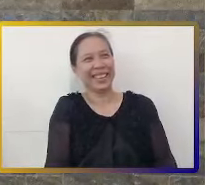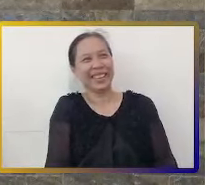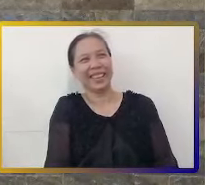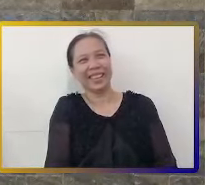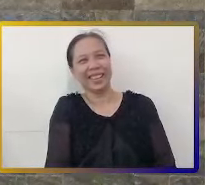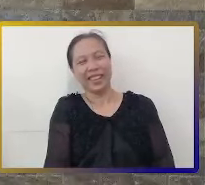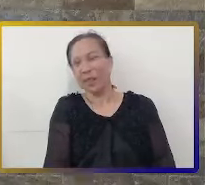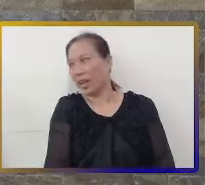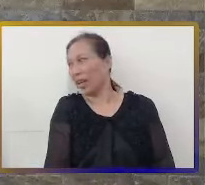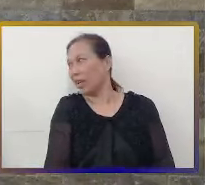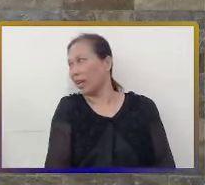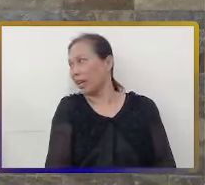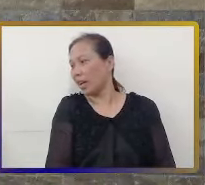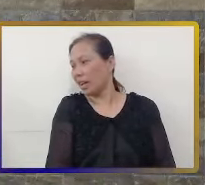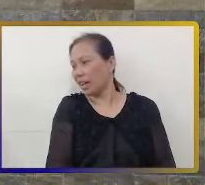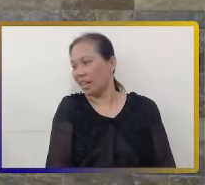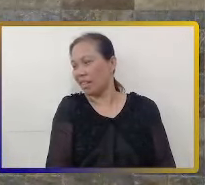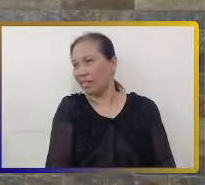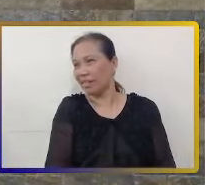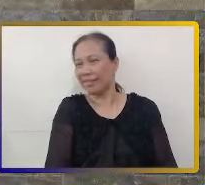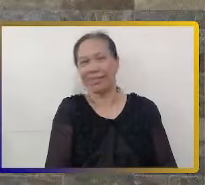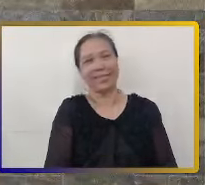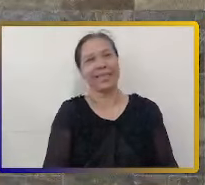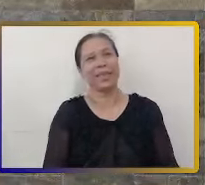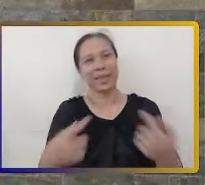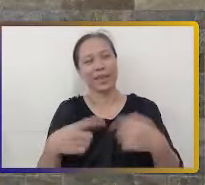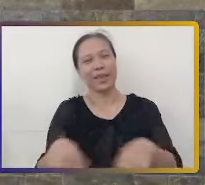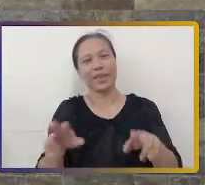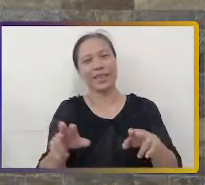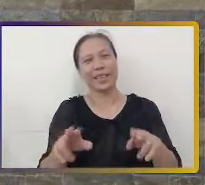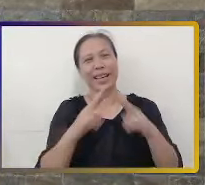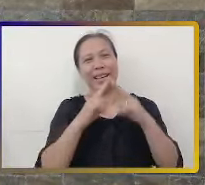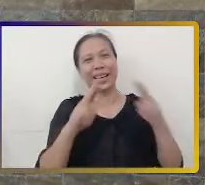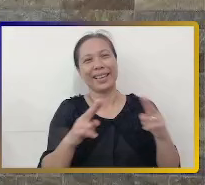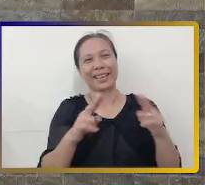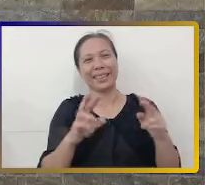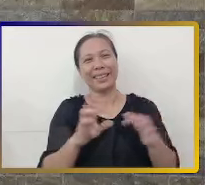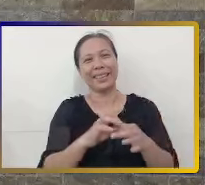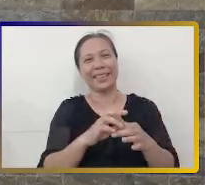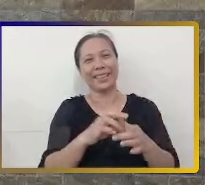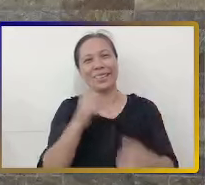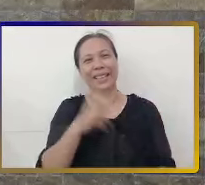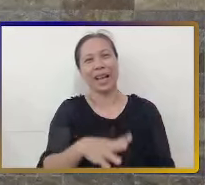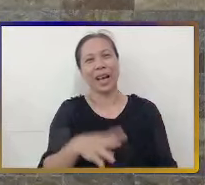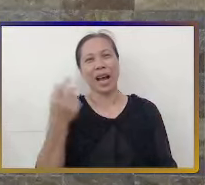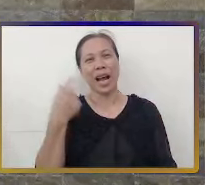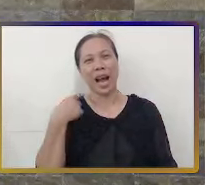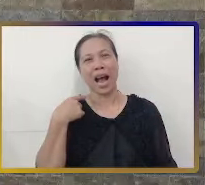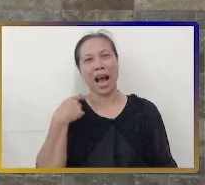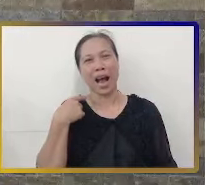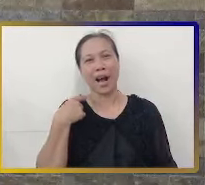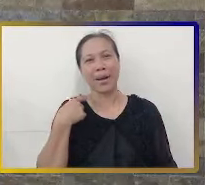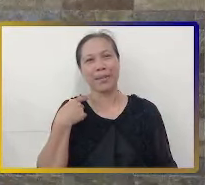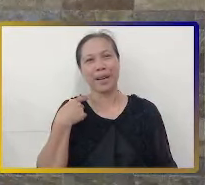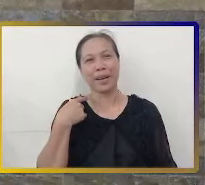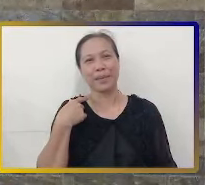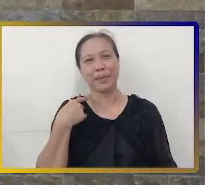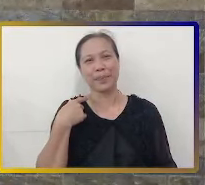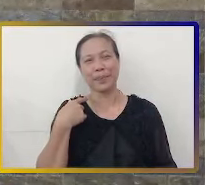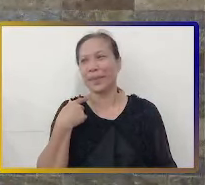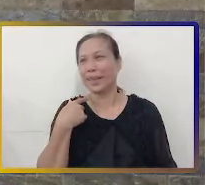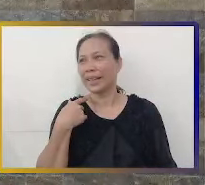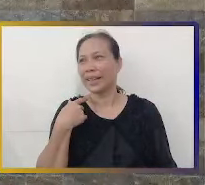mean pupunta sa bahay ninyo and then pupunta mag-hold ng mga bible studies you pass out mag-pass